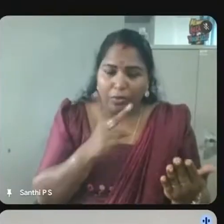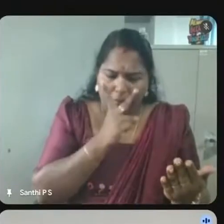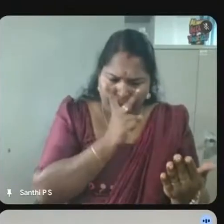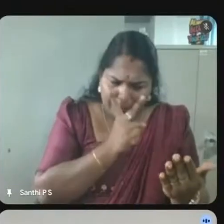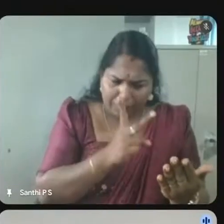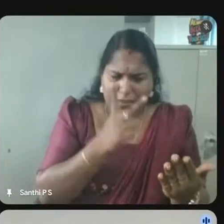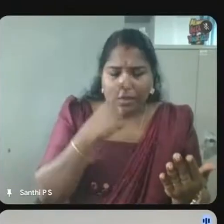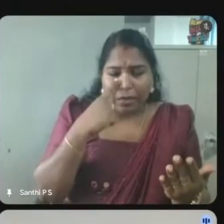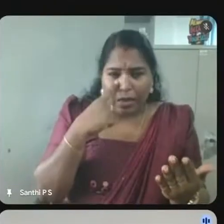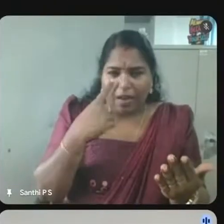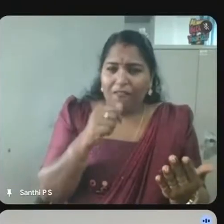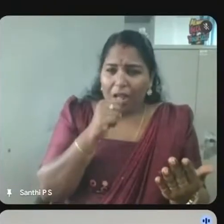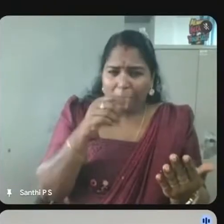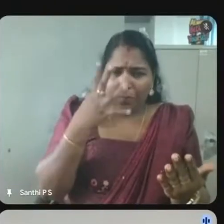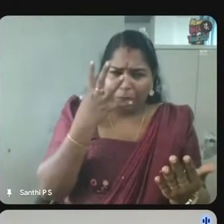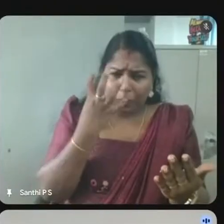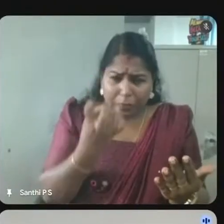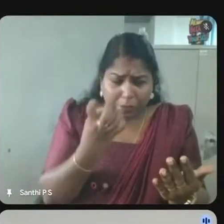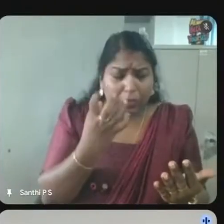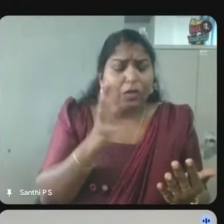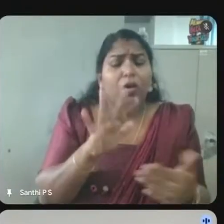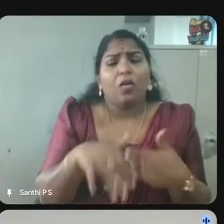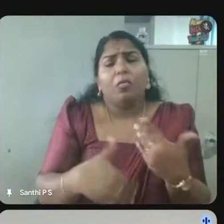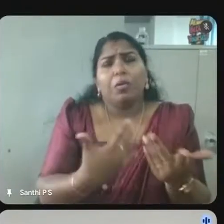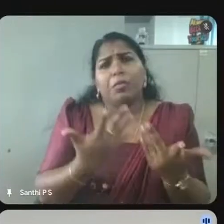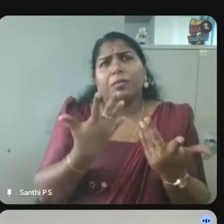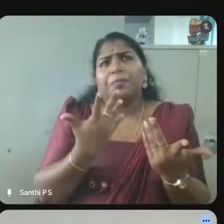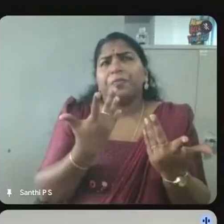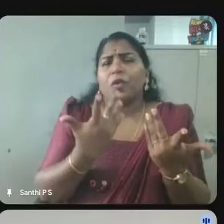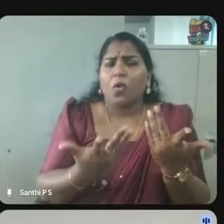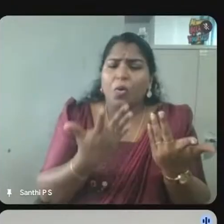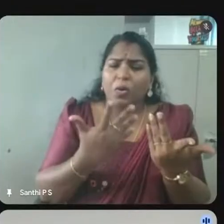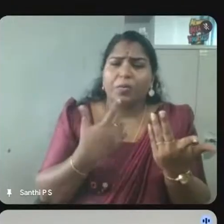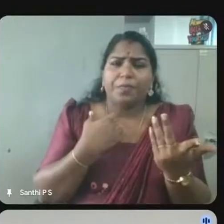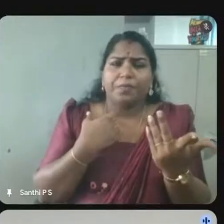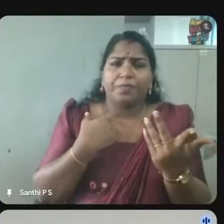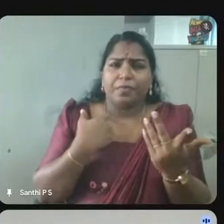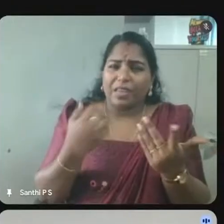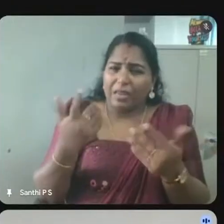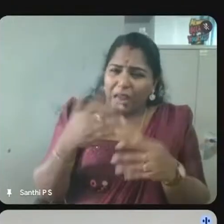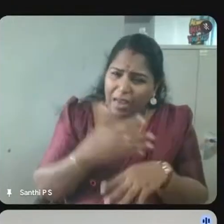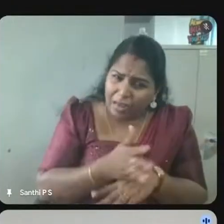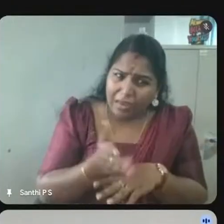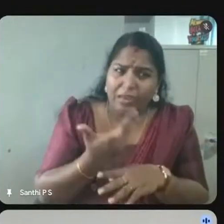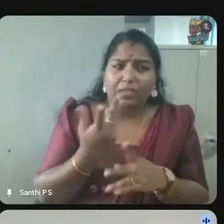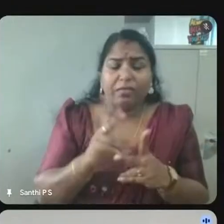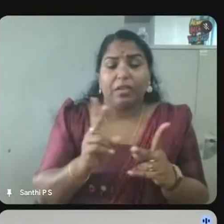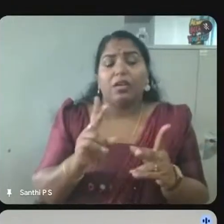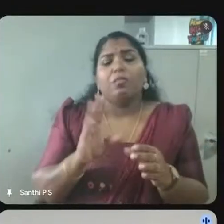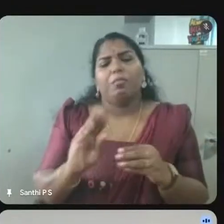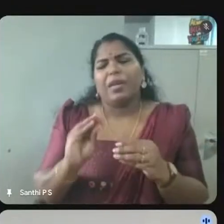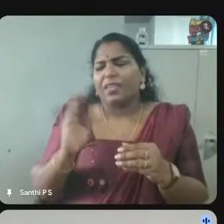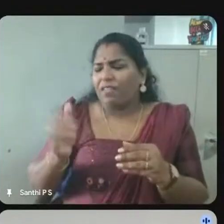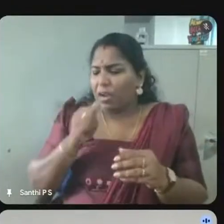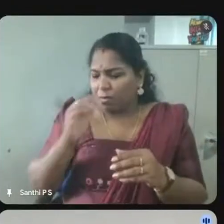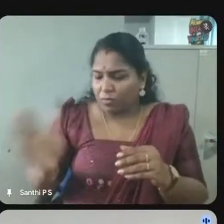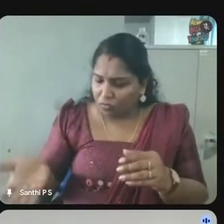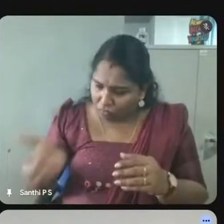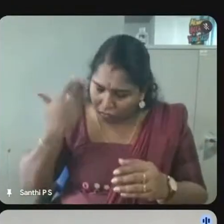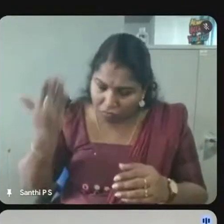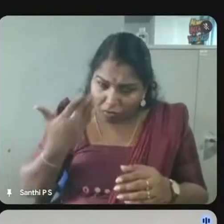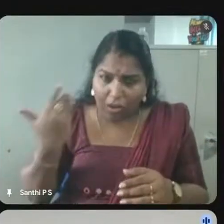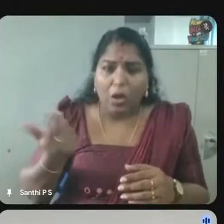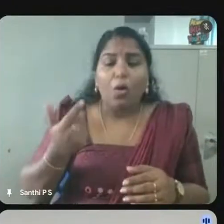ഒക്കെ ആവാം. അപ്പൊ അതുകൊണ്ട് നമ്മൾ ജസ്റ്റ് ഒന്ന് കണ്ണടച്ച് വെച്ചൊന്ന് മുഖം കഴുകുകയോ തണുത്ത വെള്ളത്തിൽ സോഫ്റ്റ് ആയിട്ട് തുണി മുക്കിപ്പിഴിഞ്ഞ് കണ്ണടച്ച് കണ്ണിന്റെ പുറത്ത്